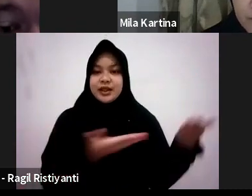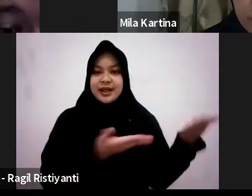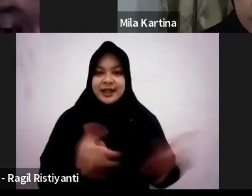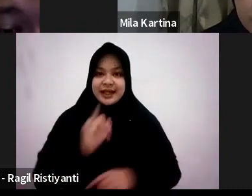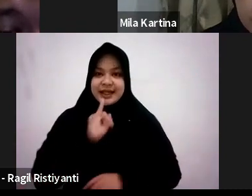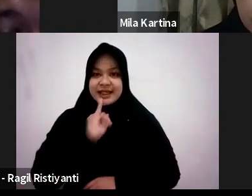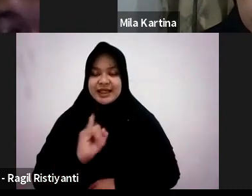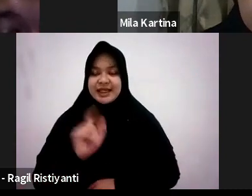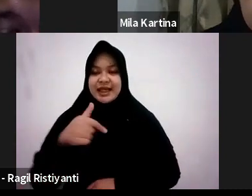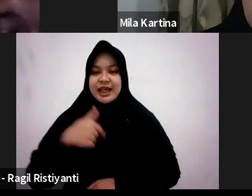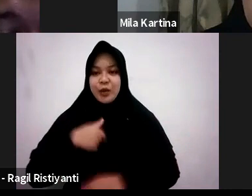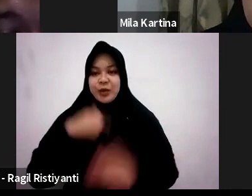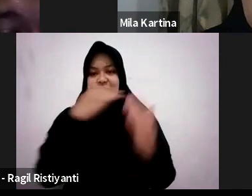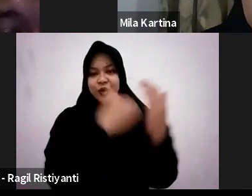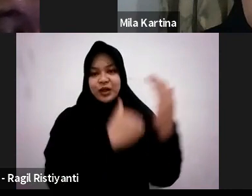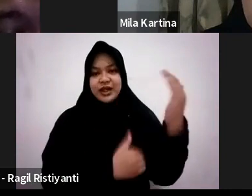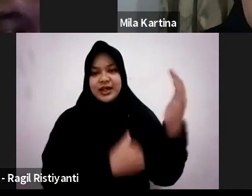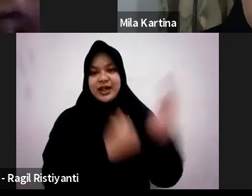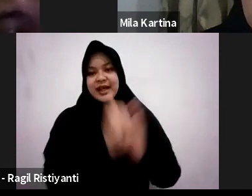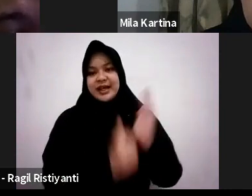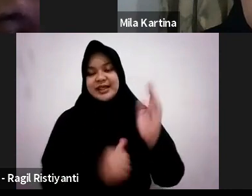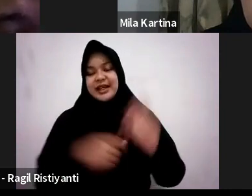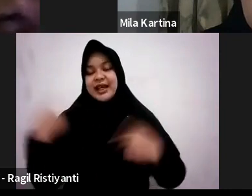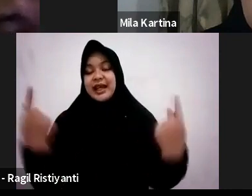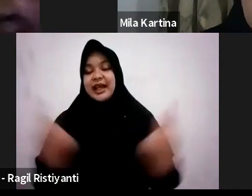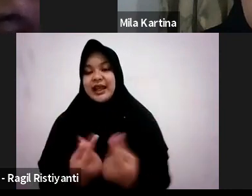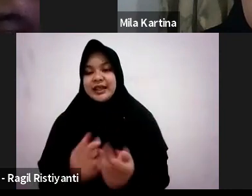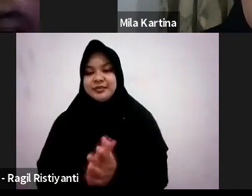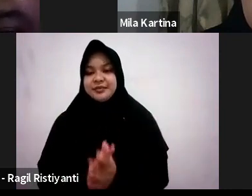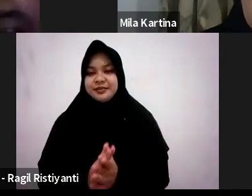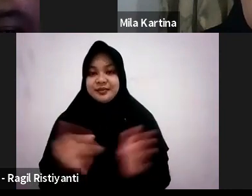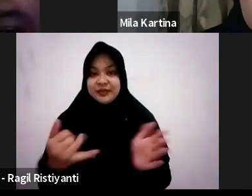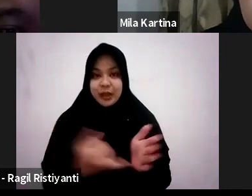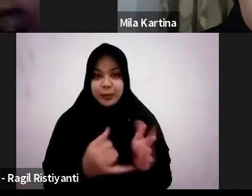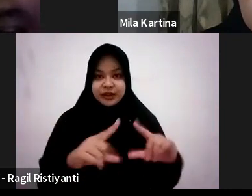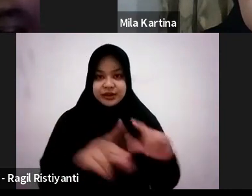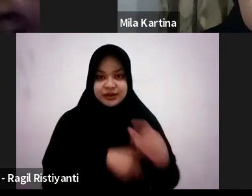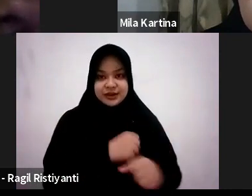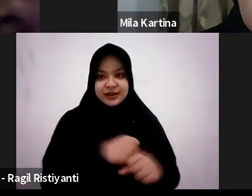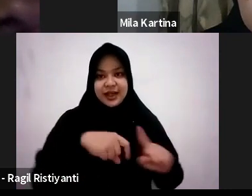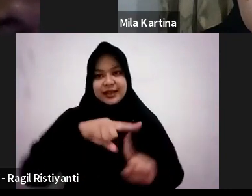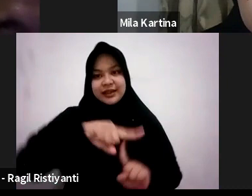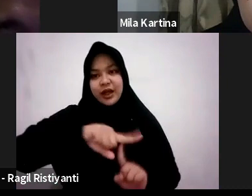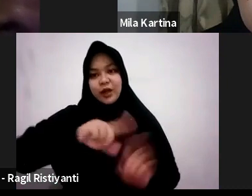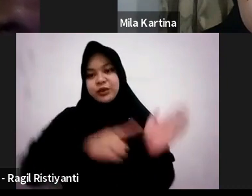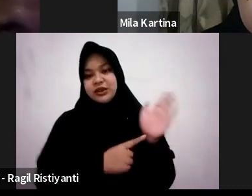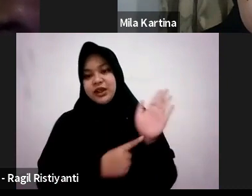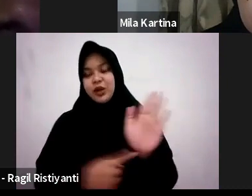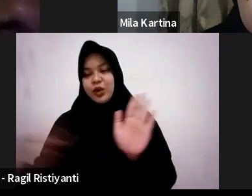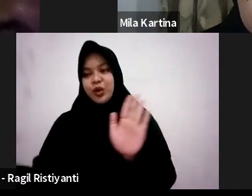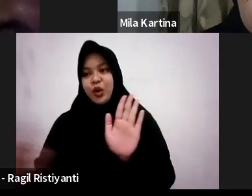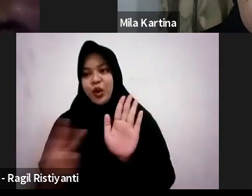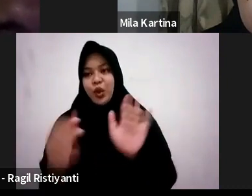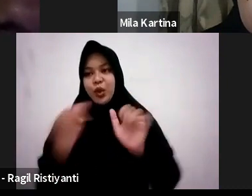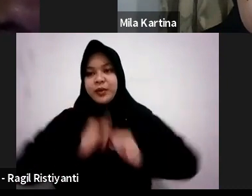untuk membaca tambahkan acara kita pada hari ini jadi setelah pengisian angket kita akan langsung memutarkan film atau kita nonton bareng